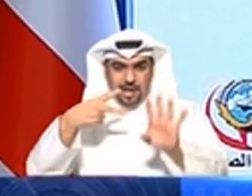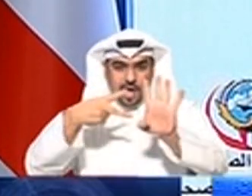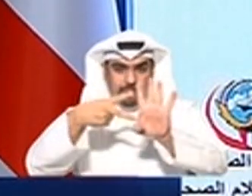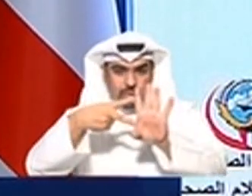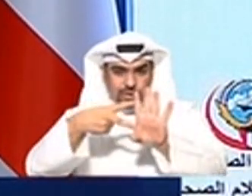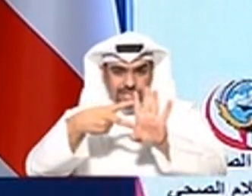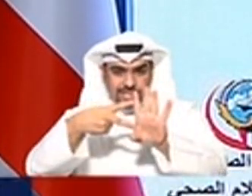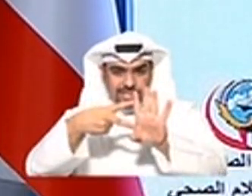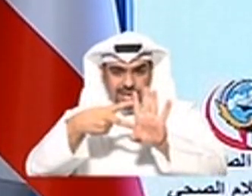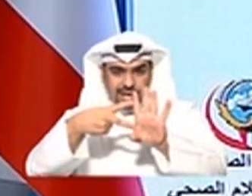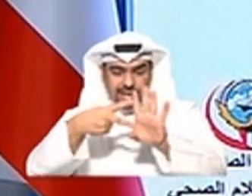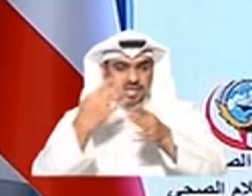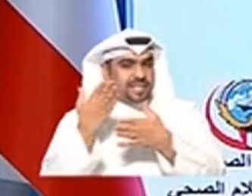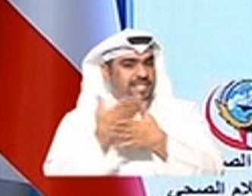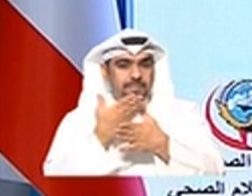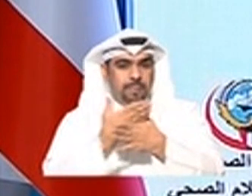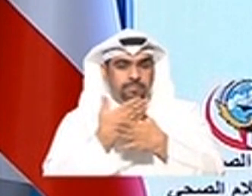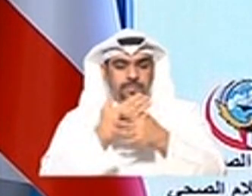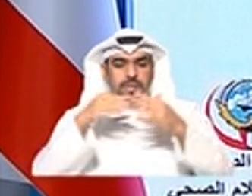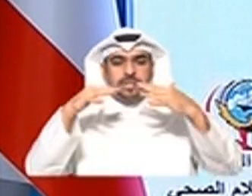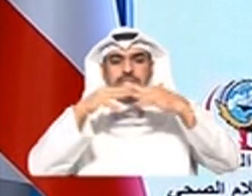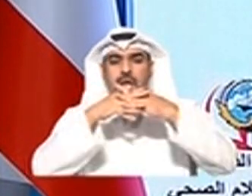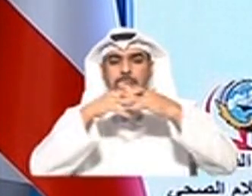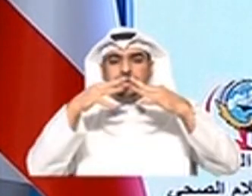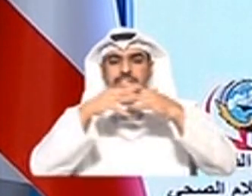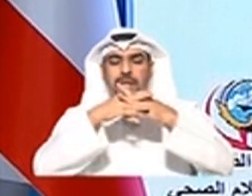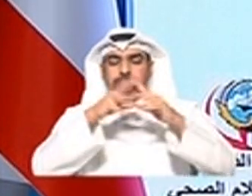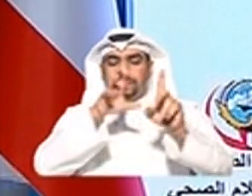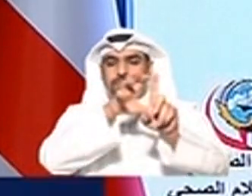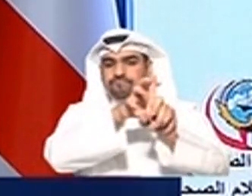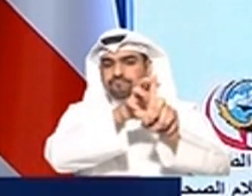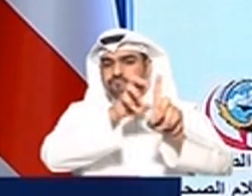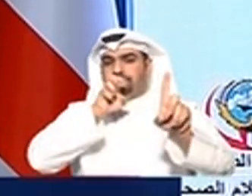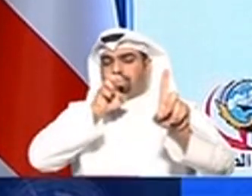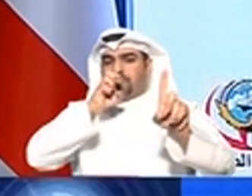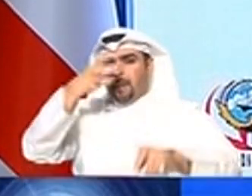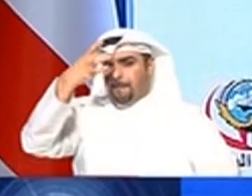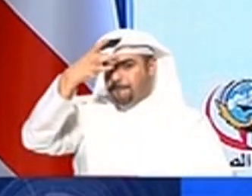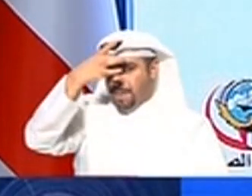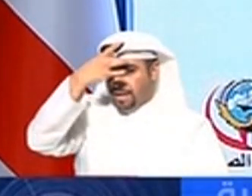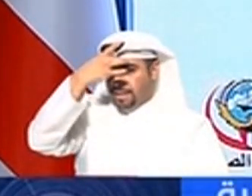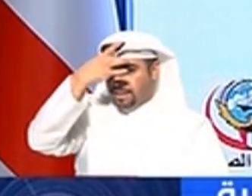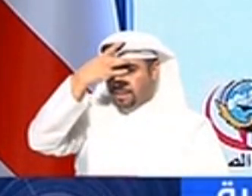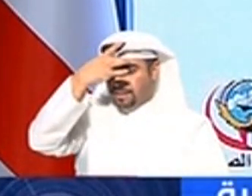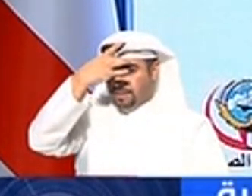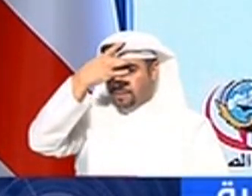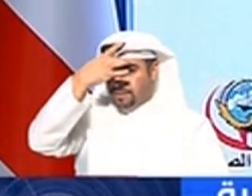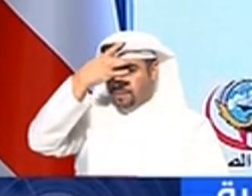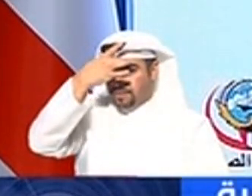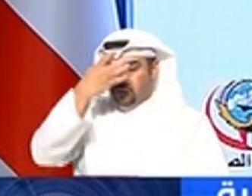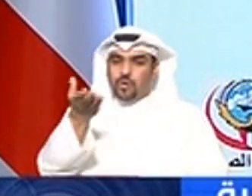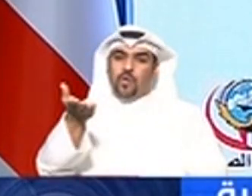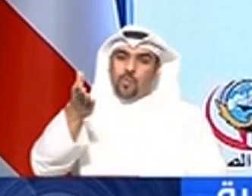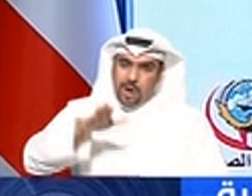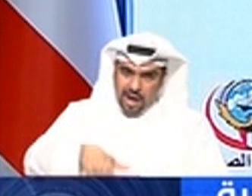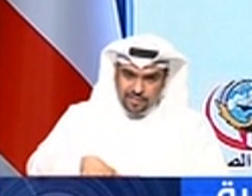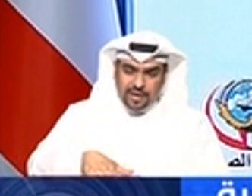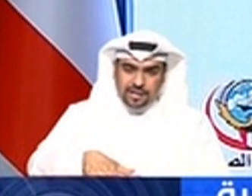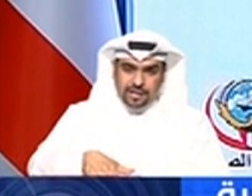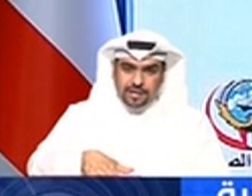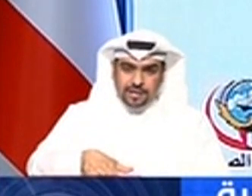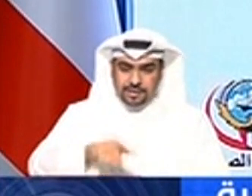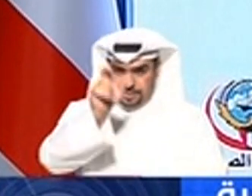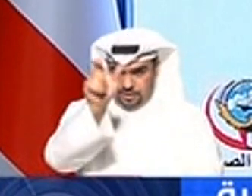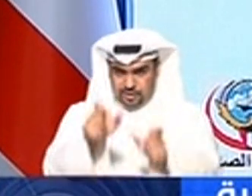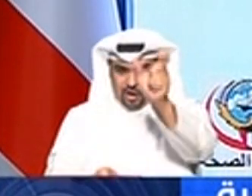حالات مخالطة لحالات مصاحبة بالمرض وحالات أخرى قيد البحث عن أسباب العدوى، حيث